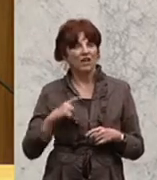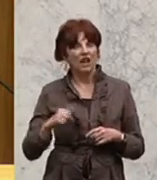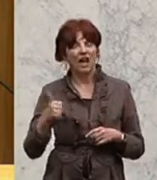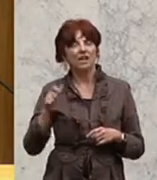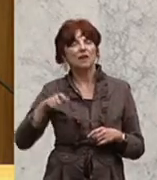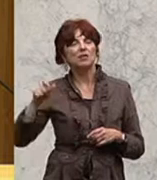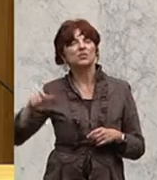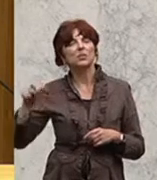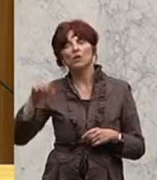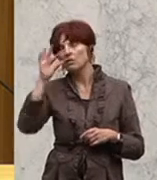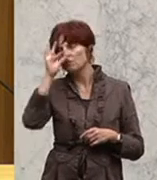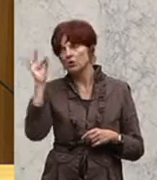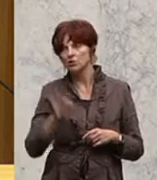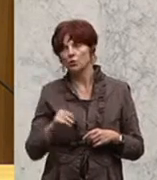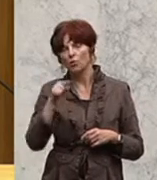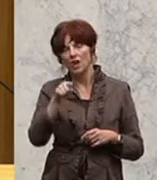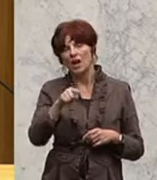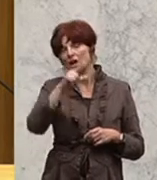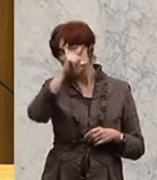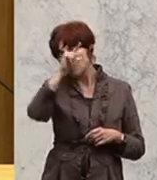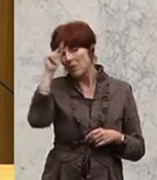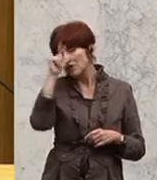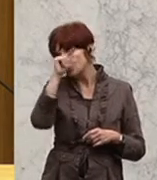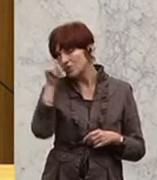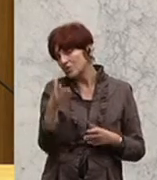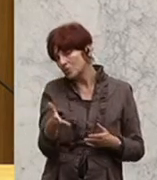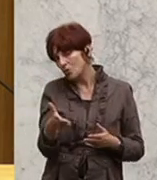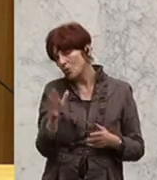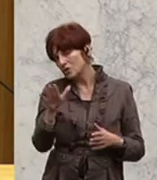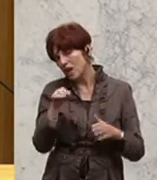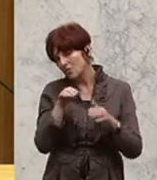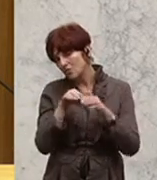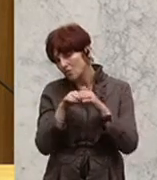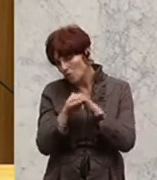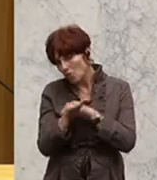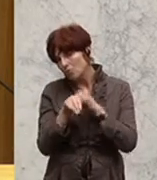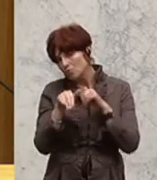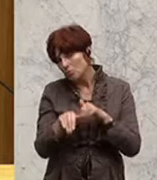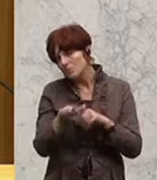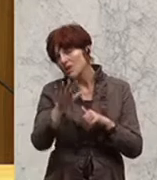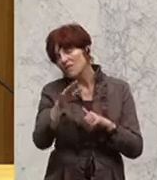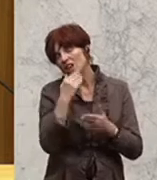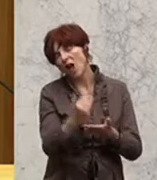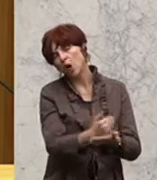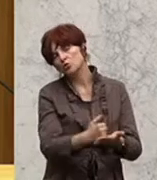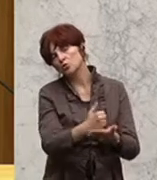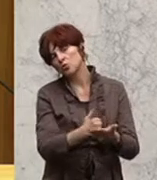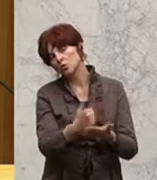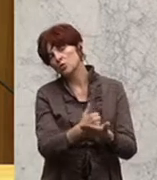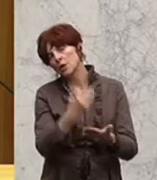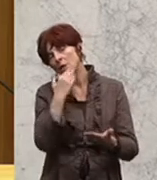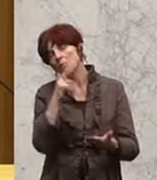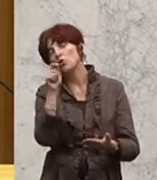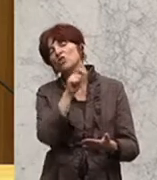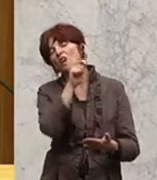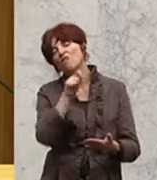Flüchtlingen, auf Kosten von dieser Menschen politisches Kapital zu schlagen, sogar auf Kosten dieser Flüchtlinge Wahlen zu